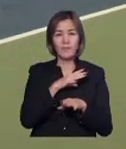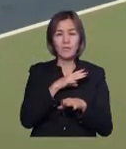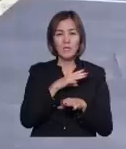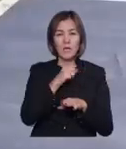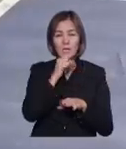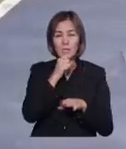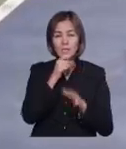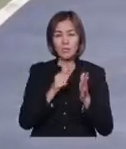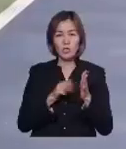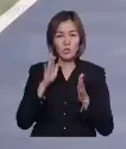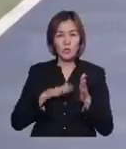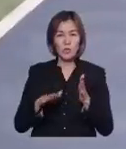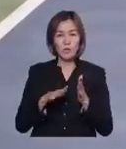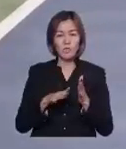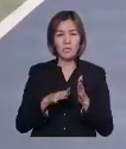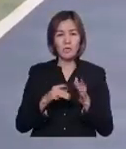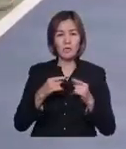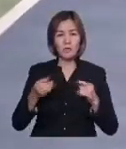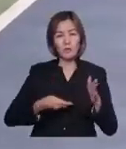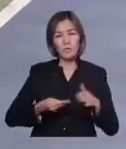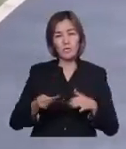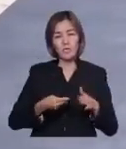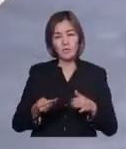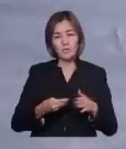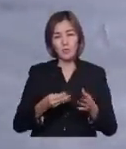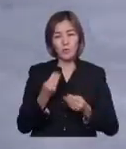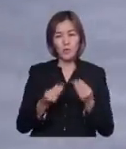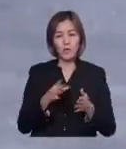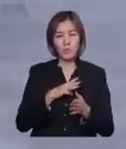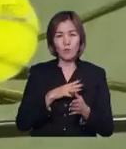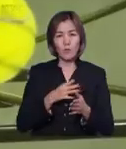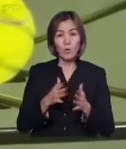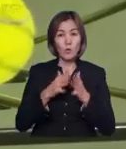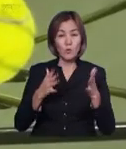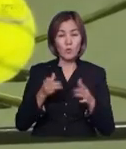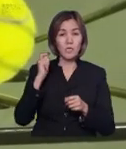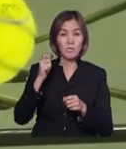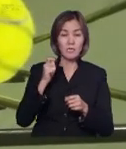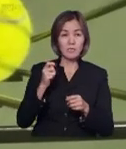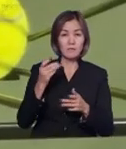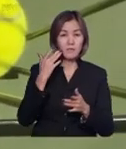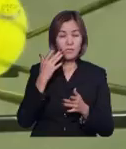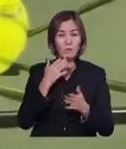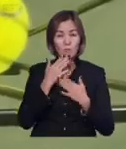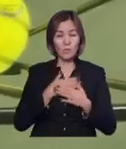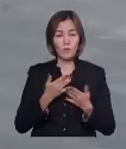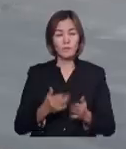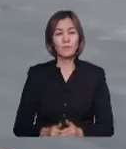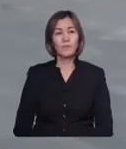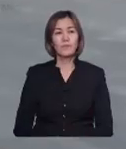Садықов Жетісу аймағындағы үстел теннисінің дамуына өзіндік үлес қосқан тұлға. Үлкен теннис түріне де бейжай қарамаған еді, дейді